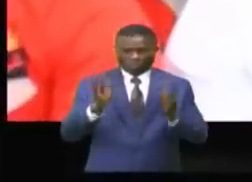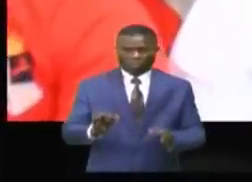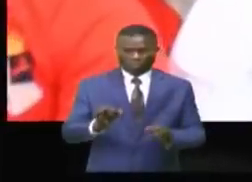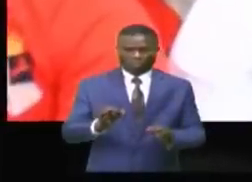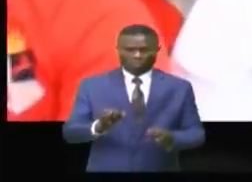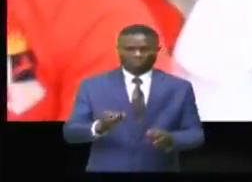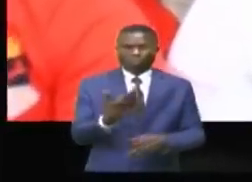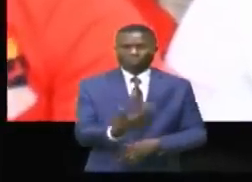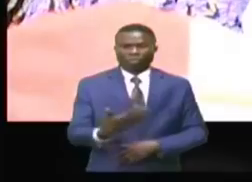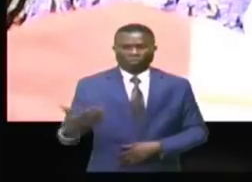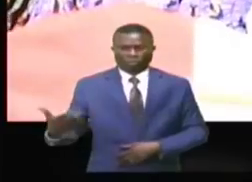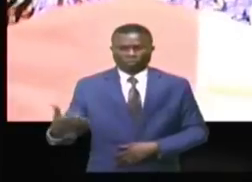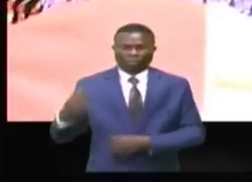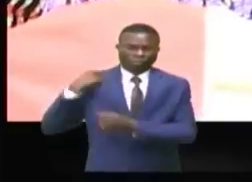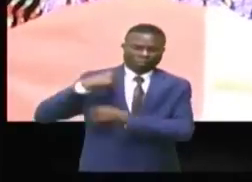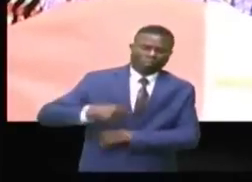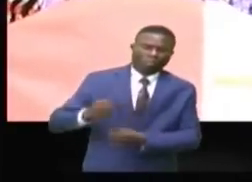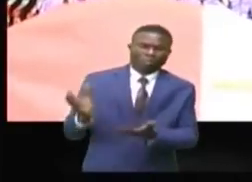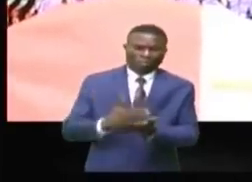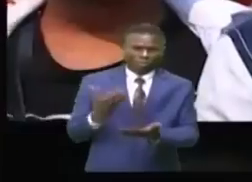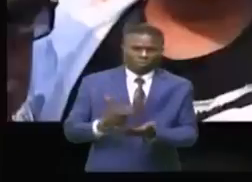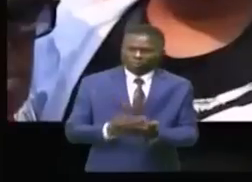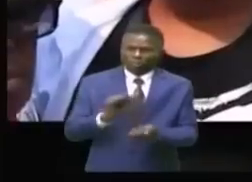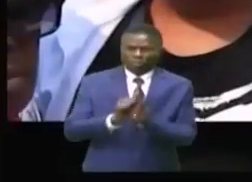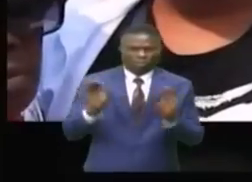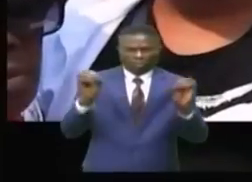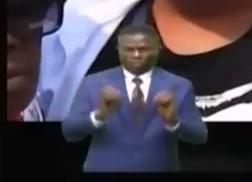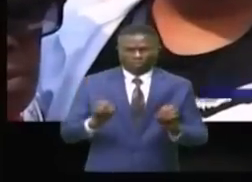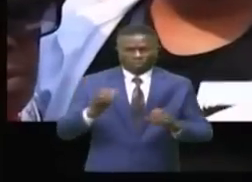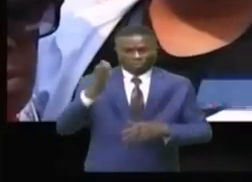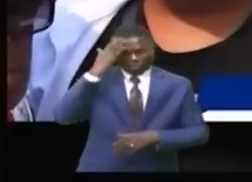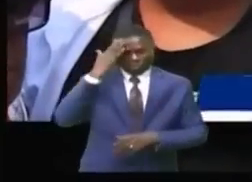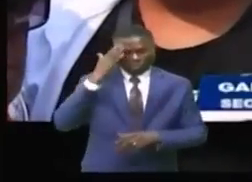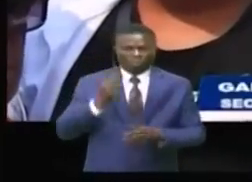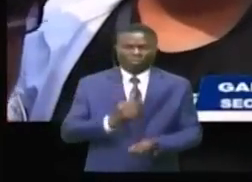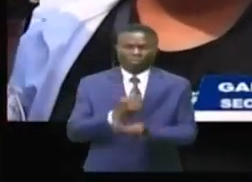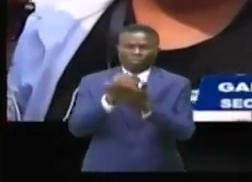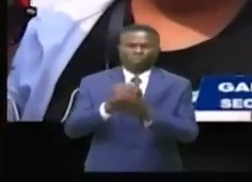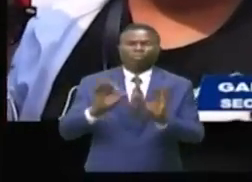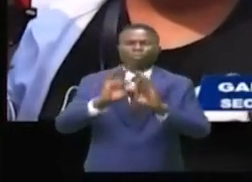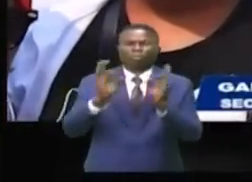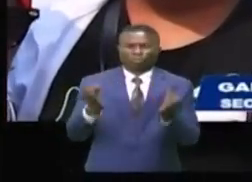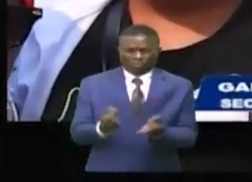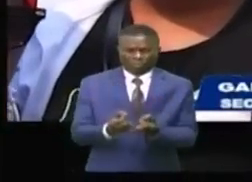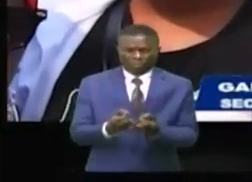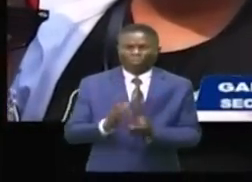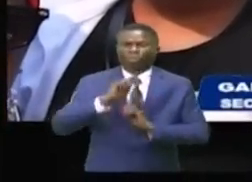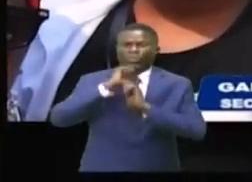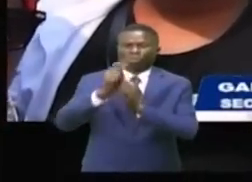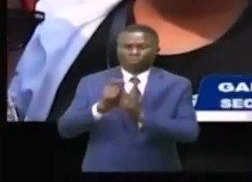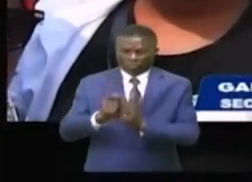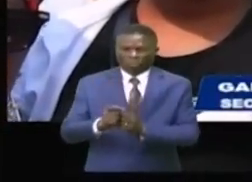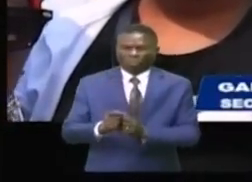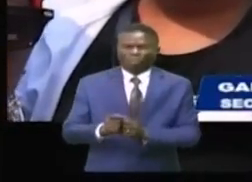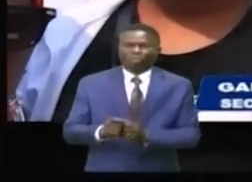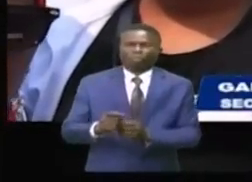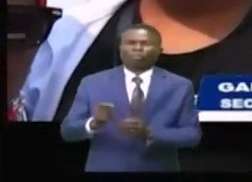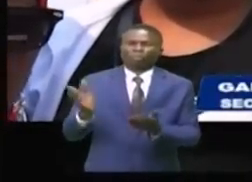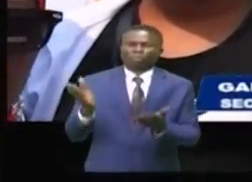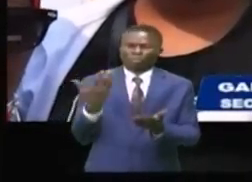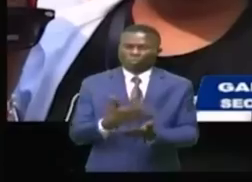les objets scolaires, ils n'ont pas de problème. Je pensais aux familles, j'ai fait un don de kits scolaires